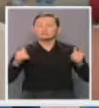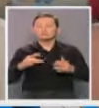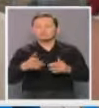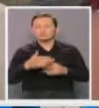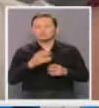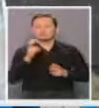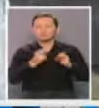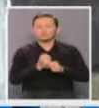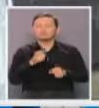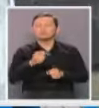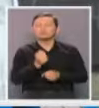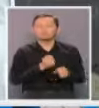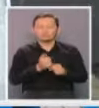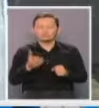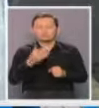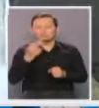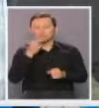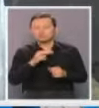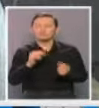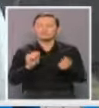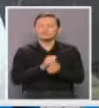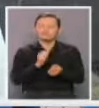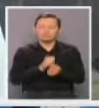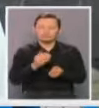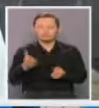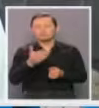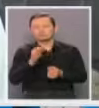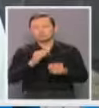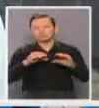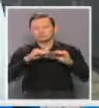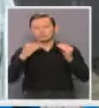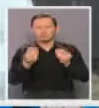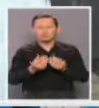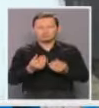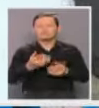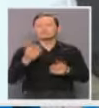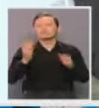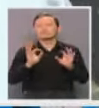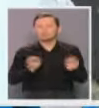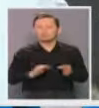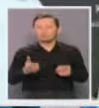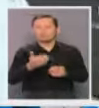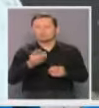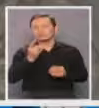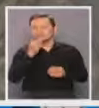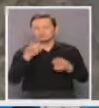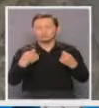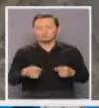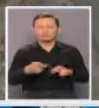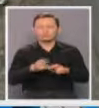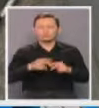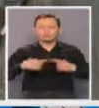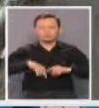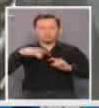рыбы. Здесь изготавливаются копченая и вяленая рыба, рыбная продукция, полуфабрикаты и щучья икра. Продукция помимо внутреннего